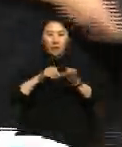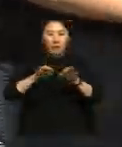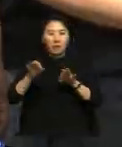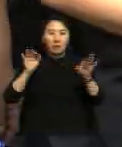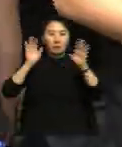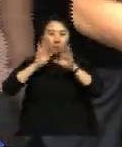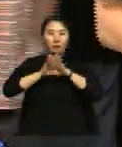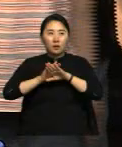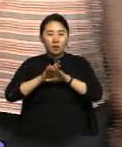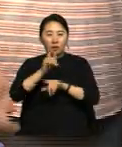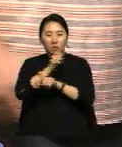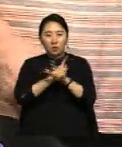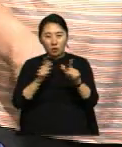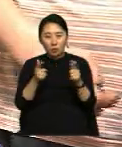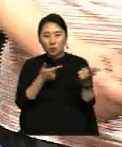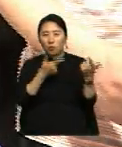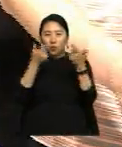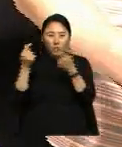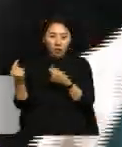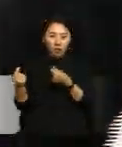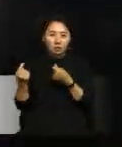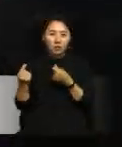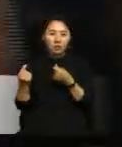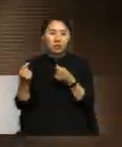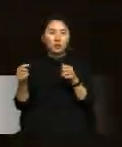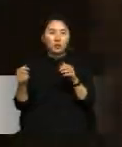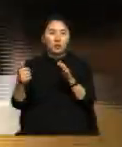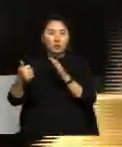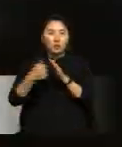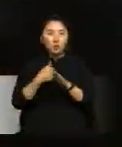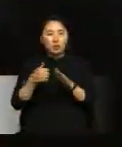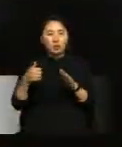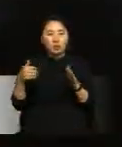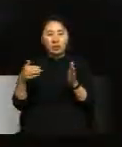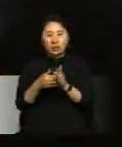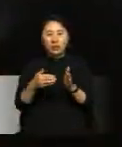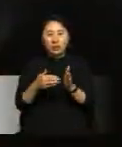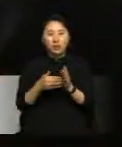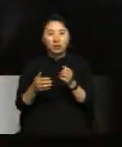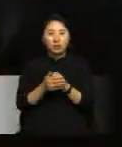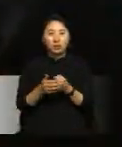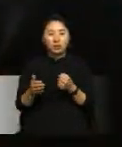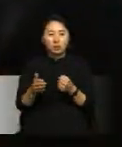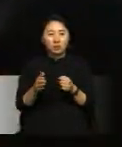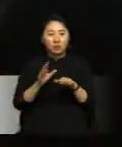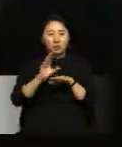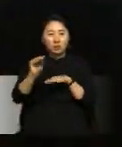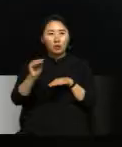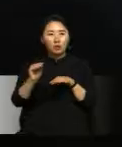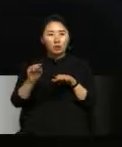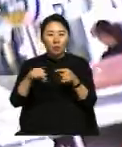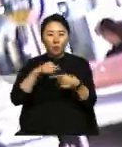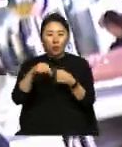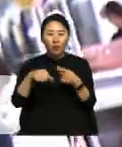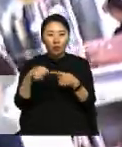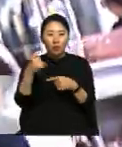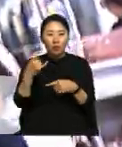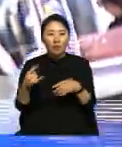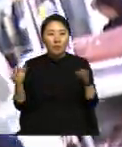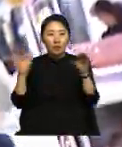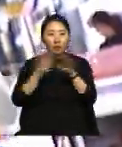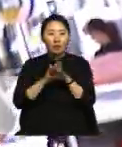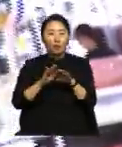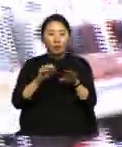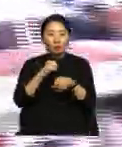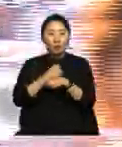하지만 해가 지면 여느 전통시장과 마찬가지로 손님이 끊기기 일쑤. 이를 탈피하기 위해 번영에는 밤에도